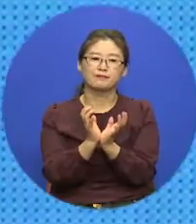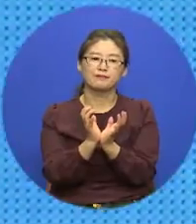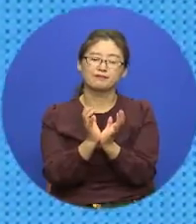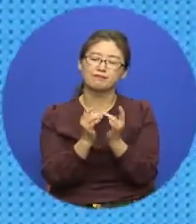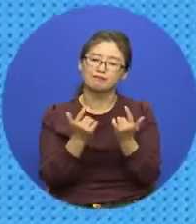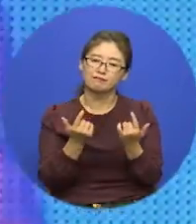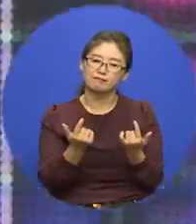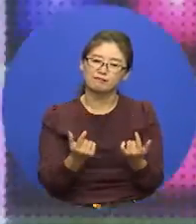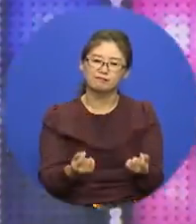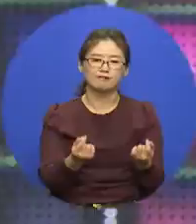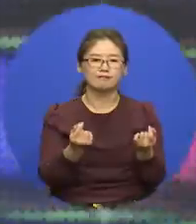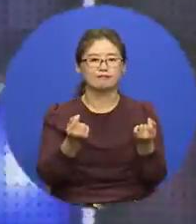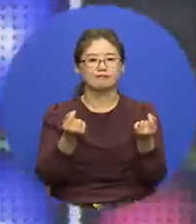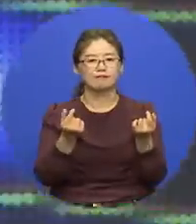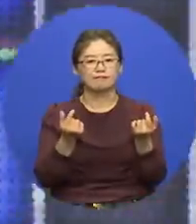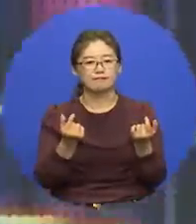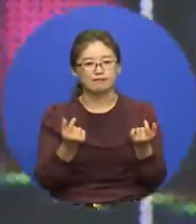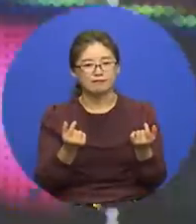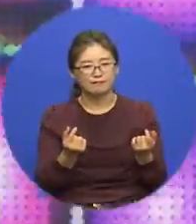이렇게 이렇게 해도